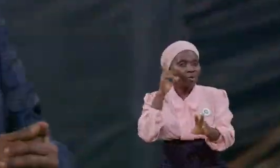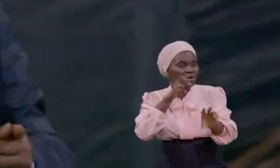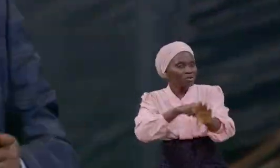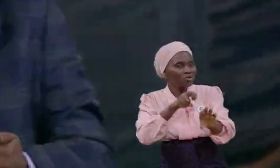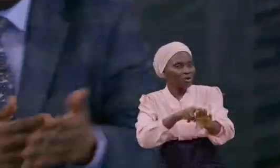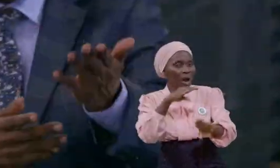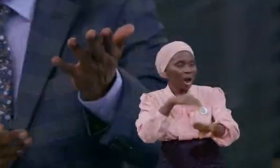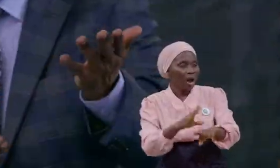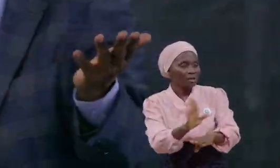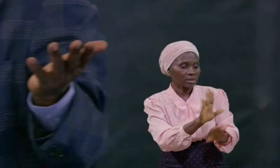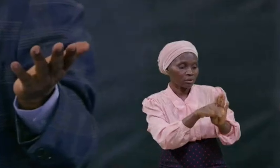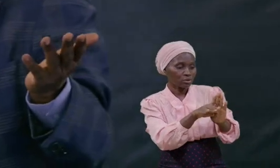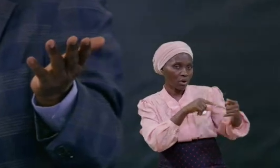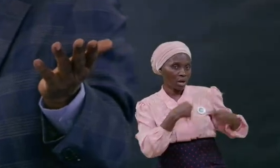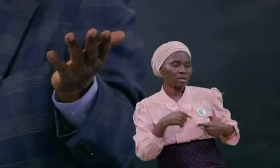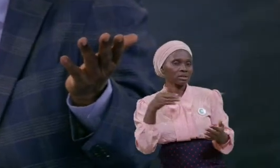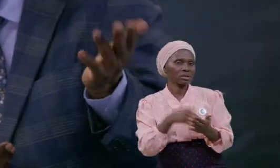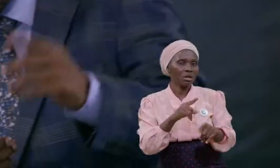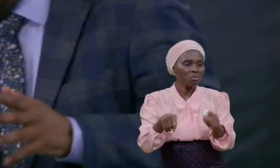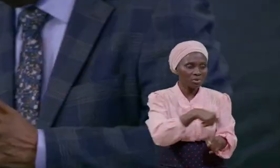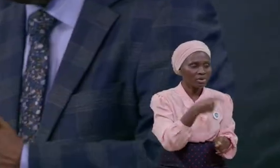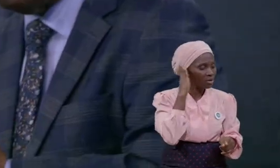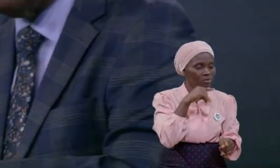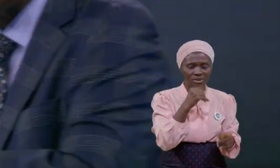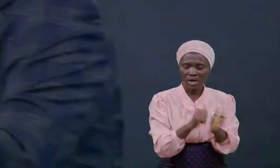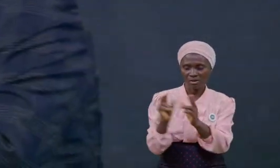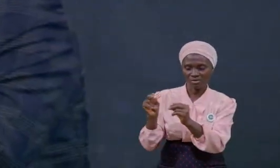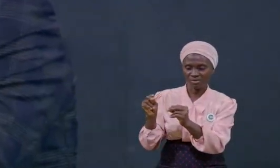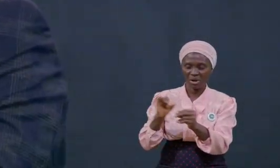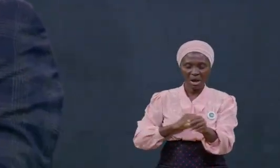de sentiment pour cela. Je n'ai plus de désir pour cela.